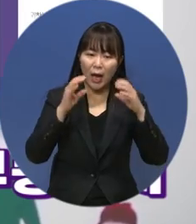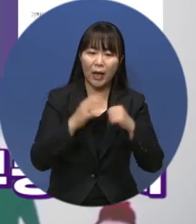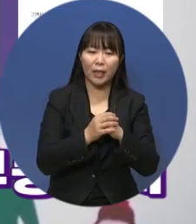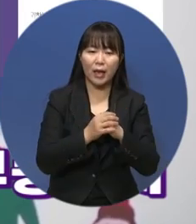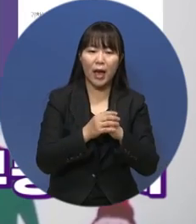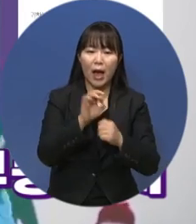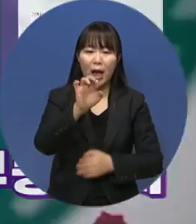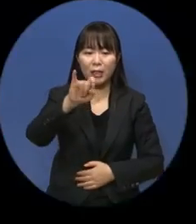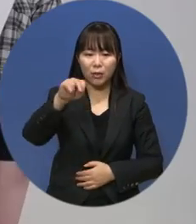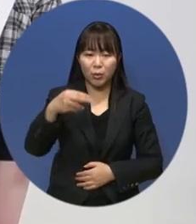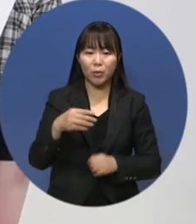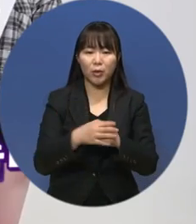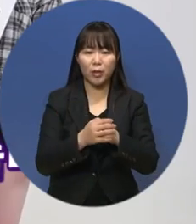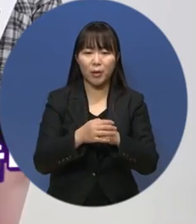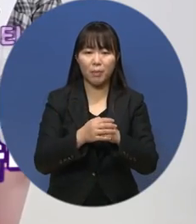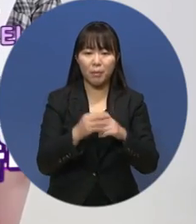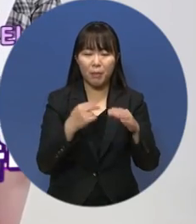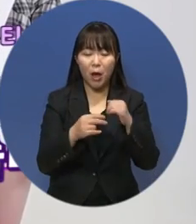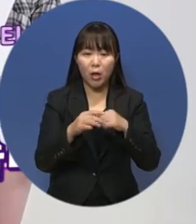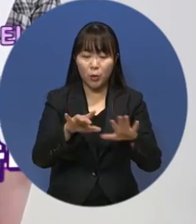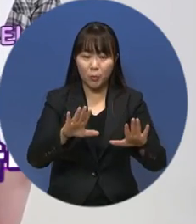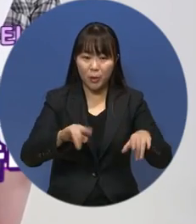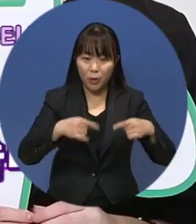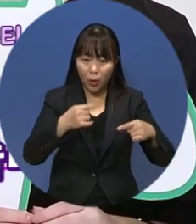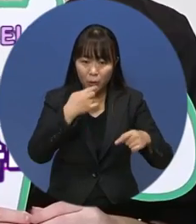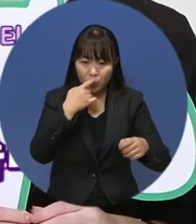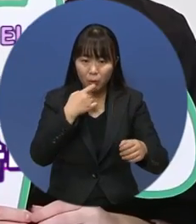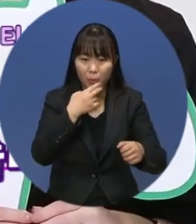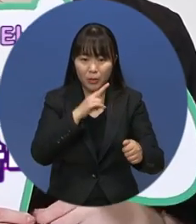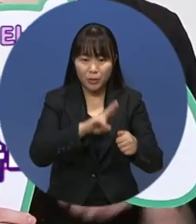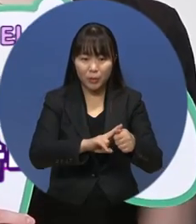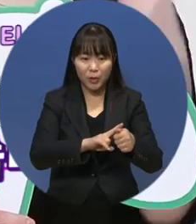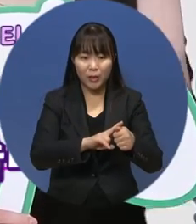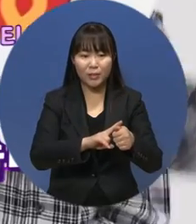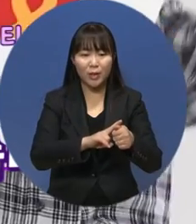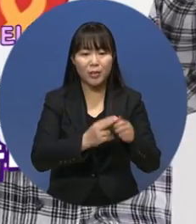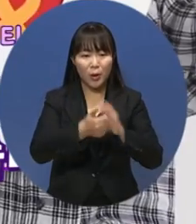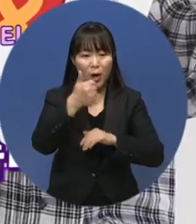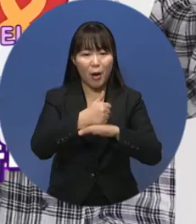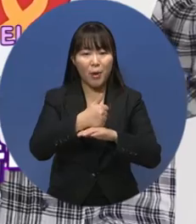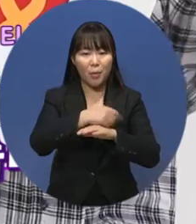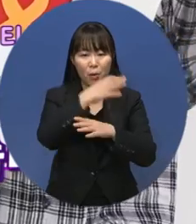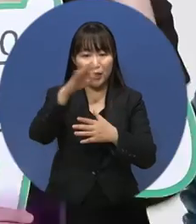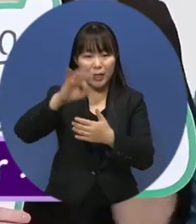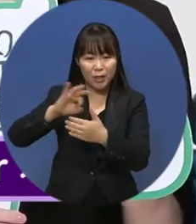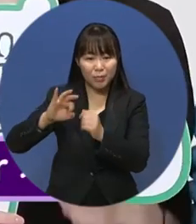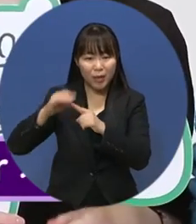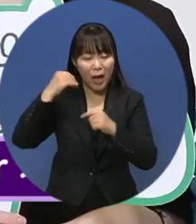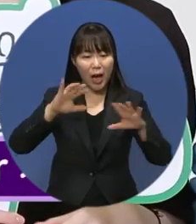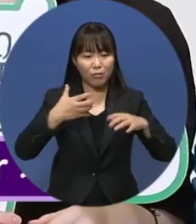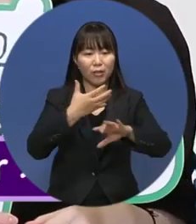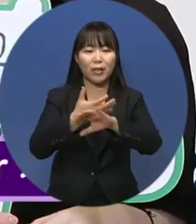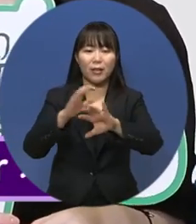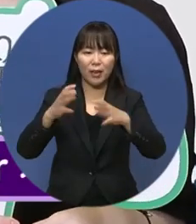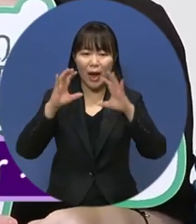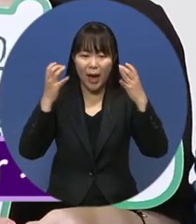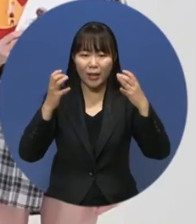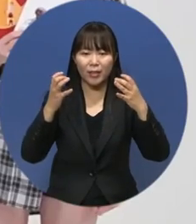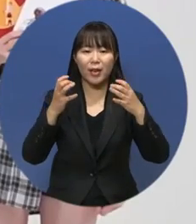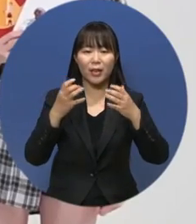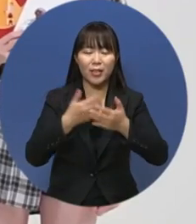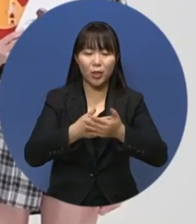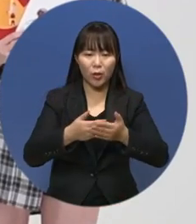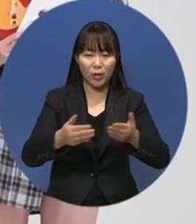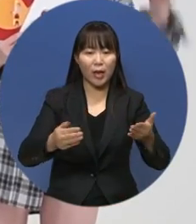그룹이 미션 외에도 전에 성공하면 아이돌과 팬들의 참여로 모인 기부금을 국내외에 아동들에게 전달하는